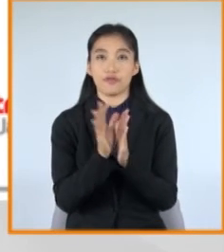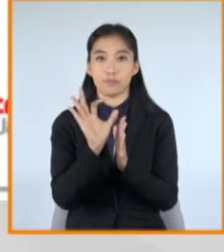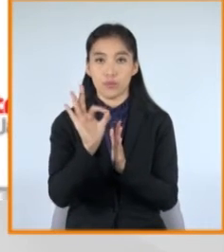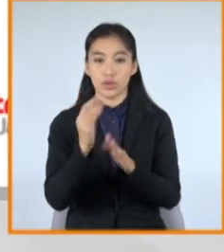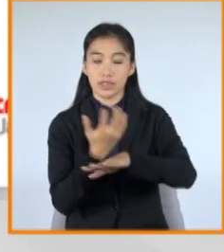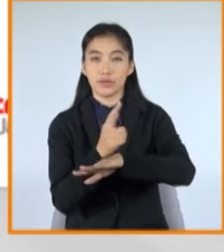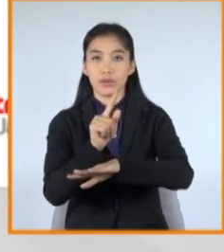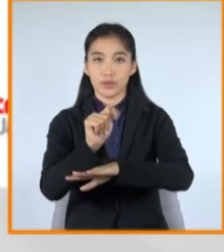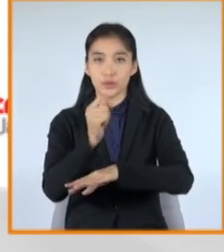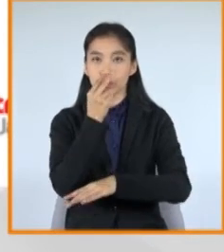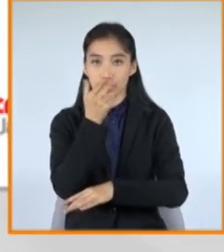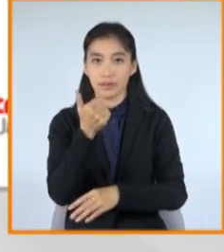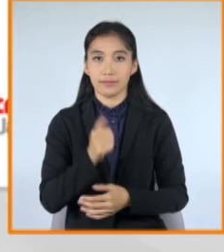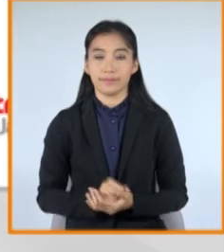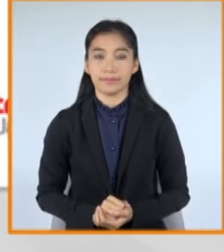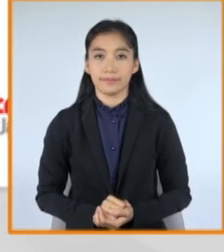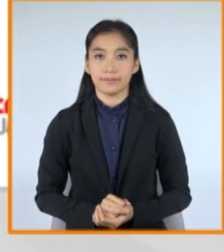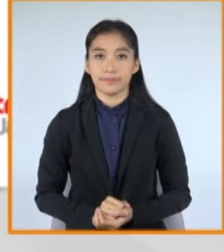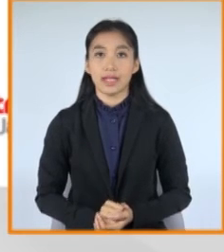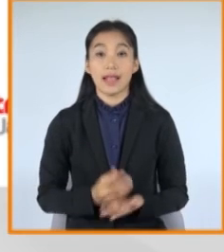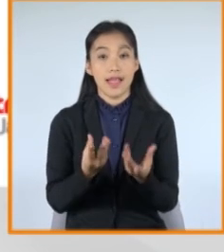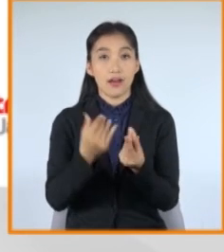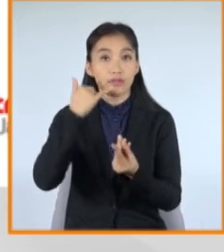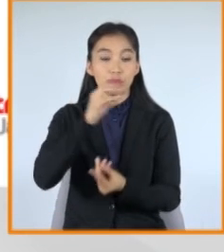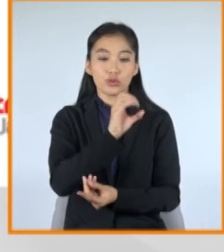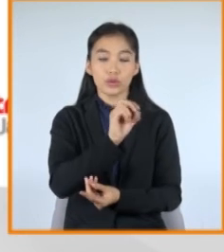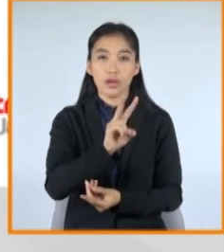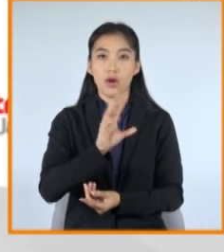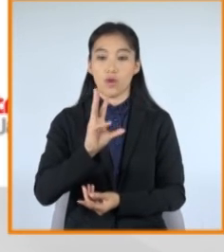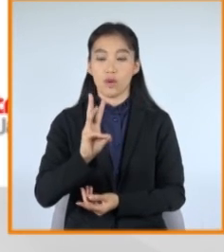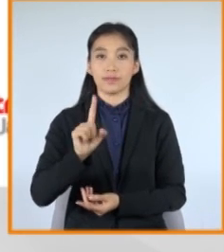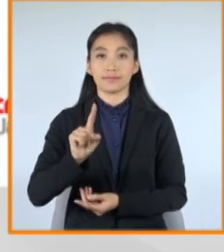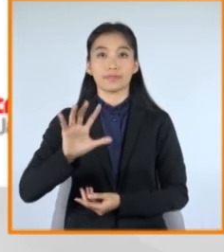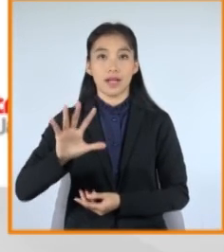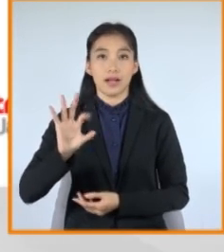www.facebook.com/trueyoungproducer.ypa หรือว่า02-615-9773ค่ะ